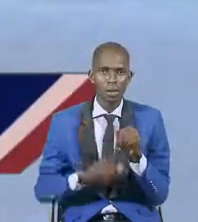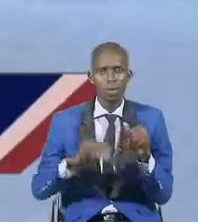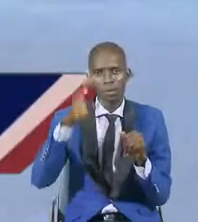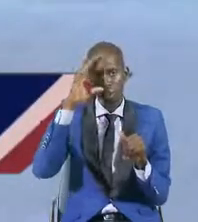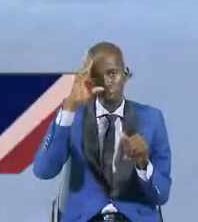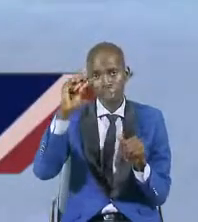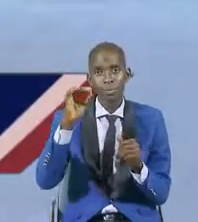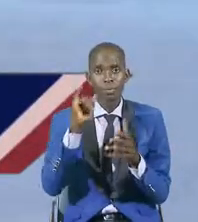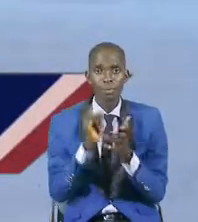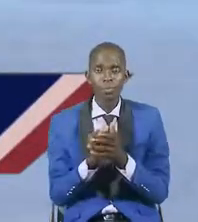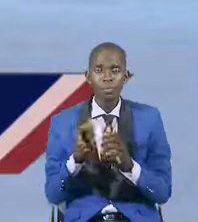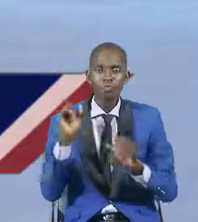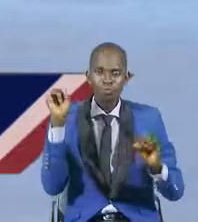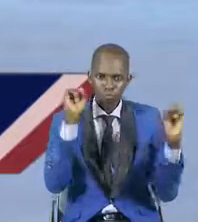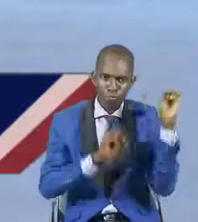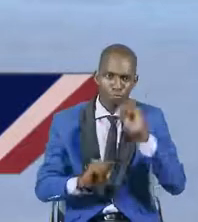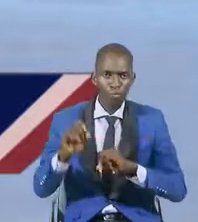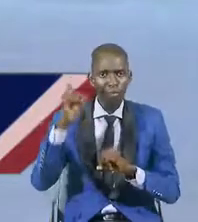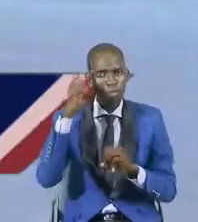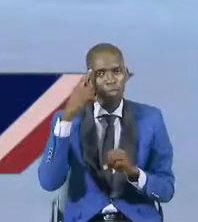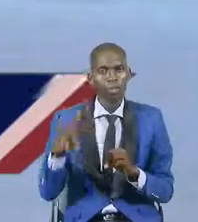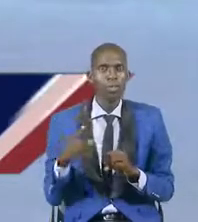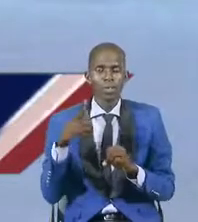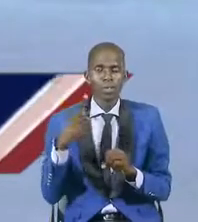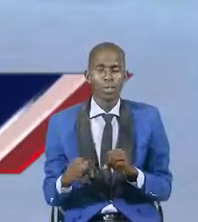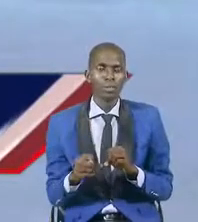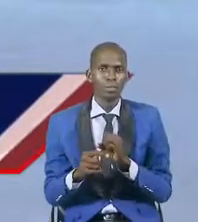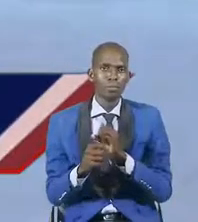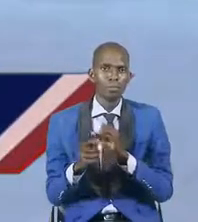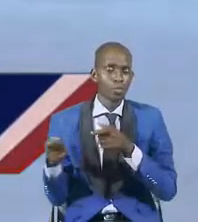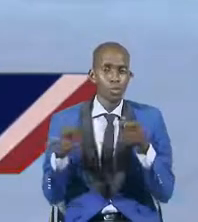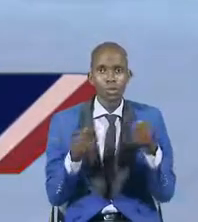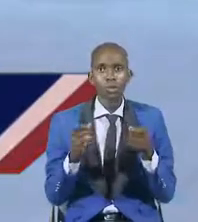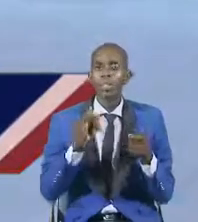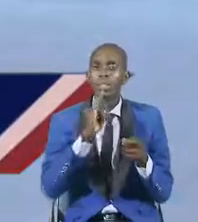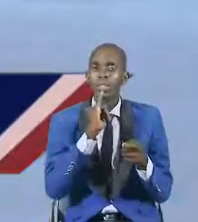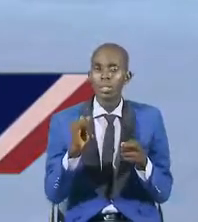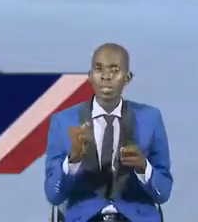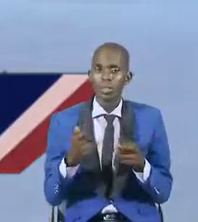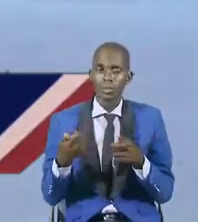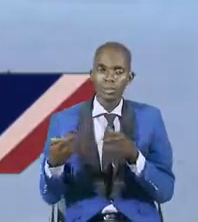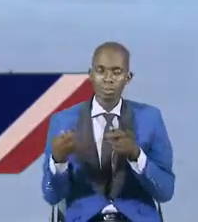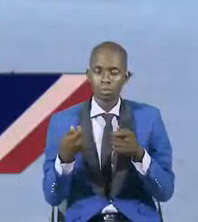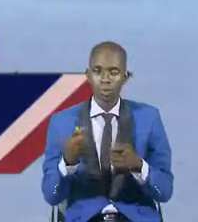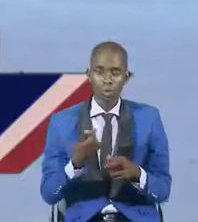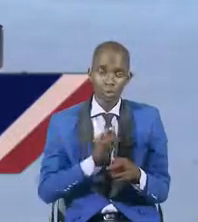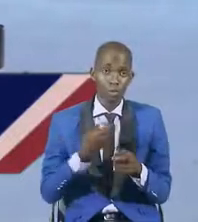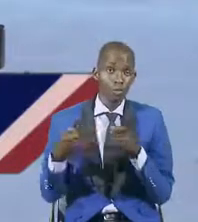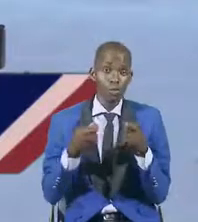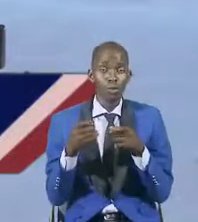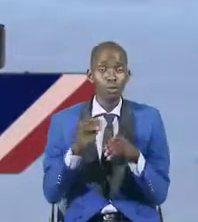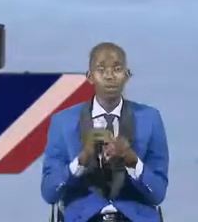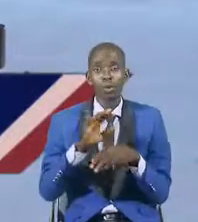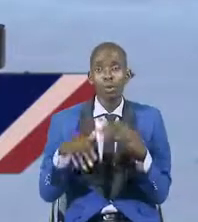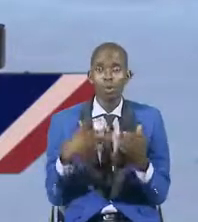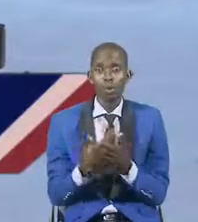9, verset 25. Tous ceux qui combattent s'imposent toute espèce d'abstinence et